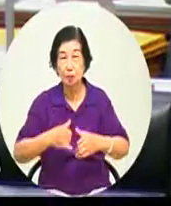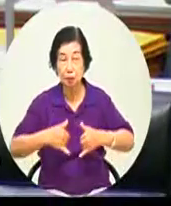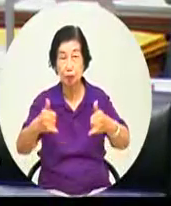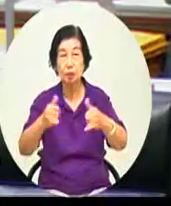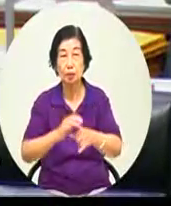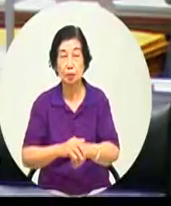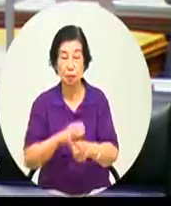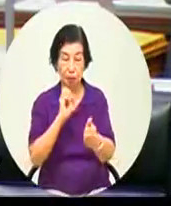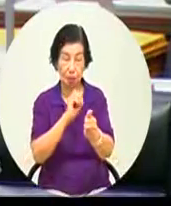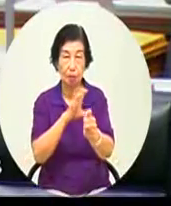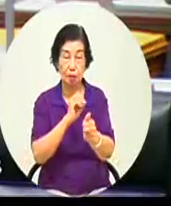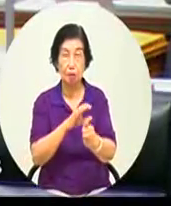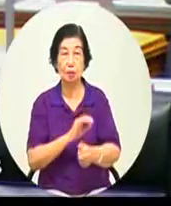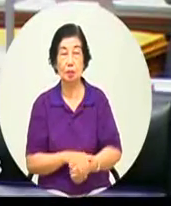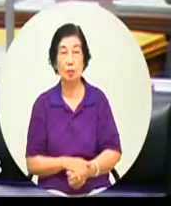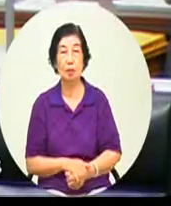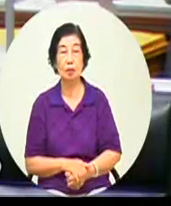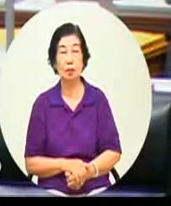吼，